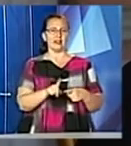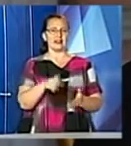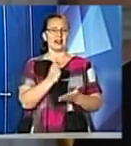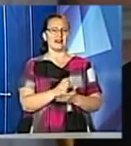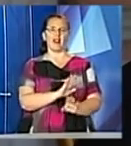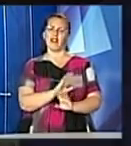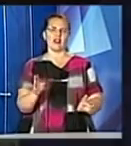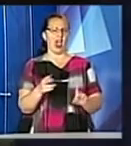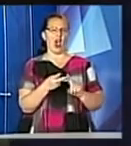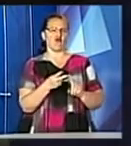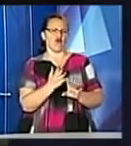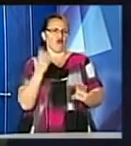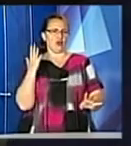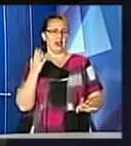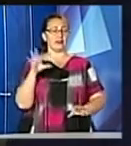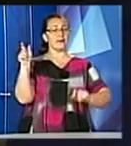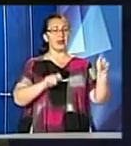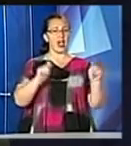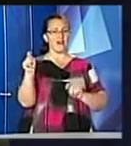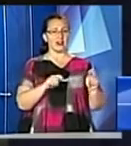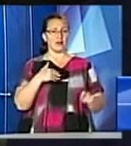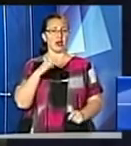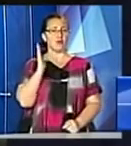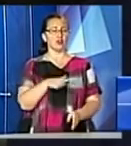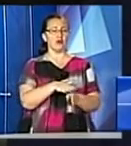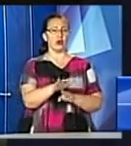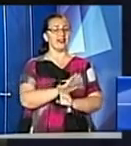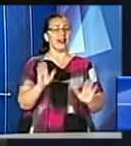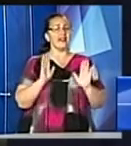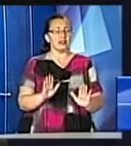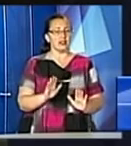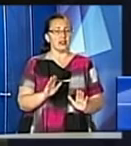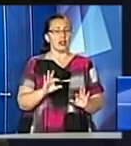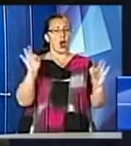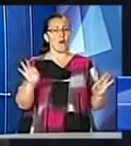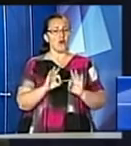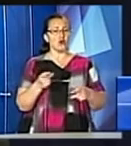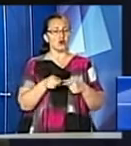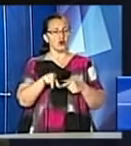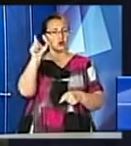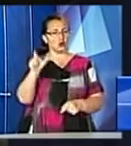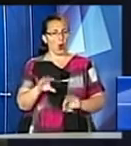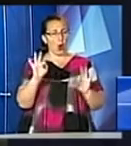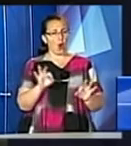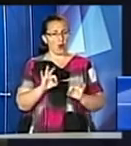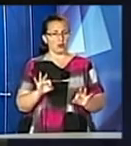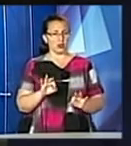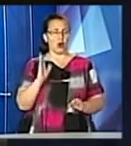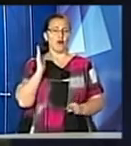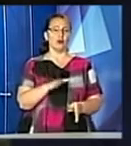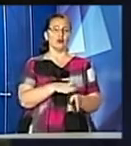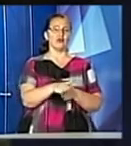не другорядна річ. На фестивалі ми будемо виконувати не тільки музику Людкевича. Очевидно, що будуть виконані